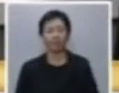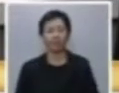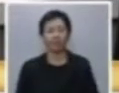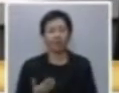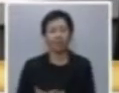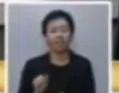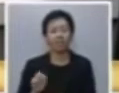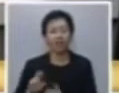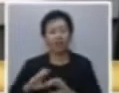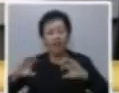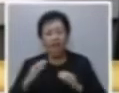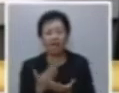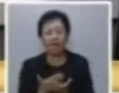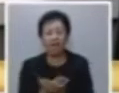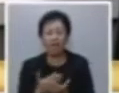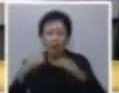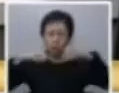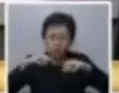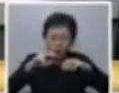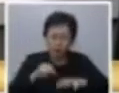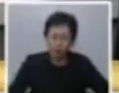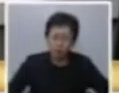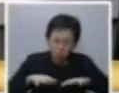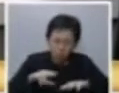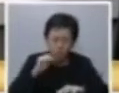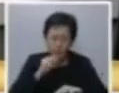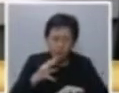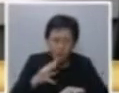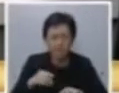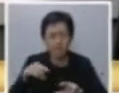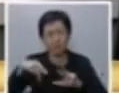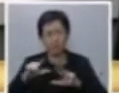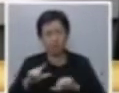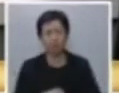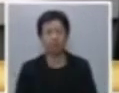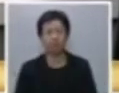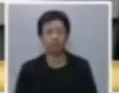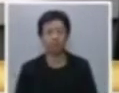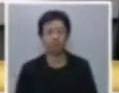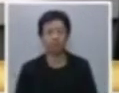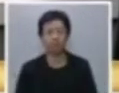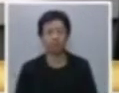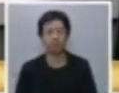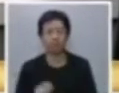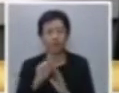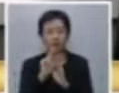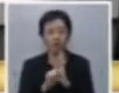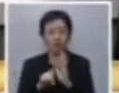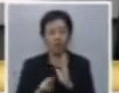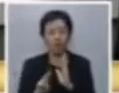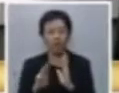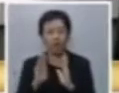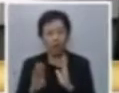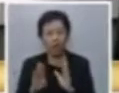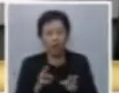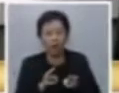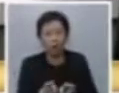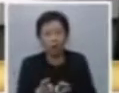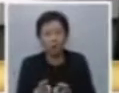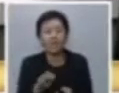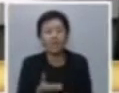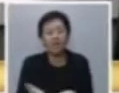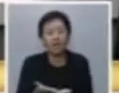เพื่อภัยพิบัติฉุกเฉินอีก 3,000 ล้านนะครับท่านประธานและพระราชบัญญัติว่าด้วยวิธีงบประม